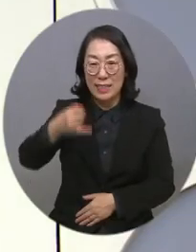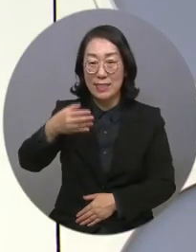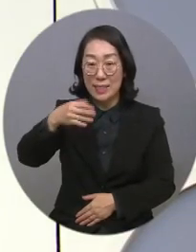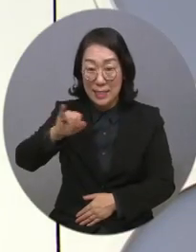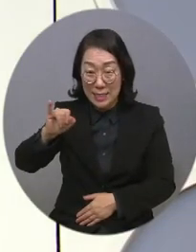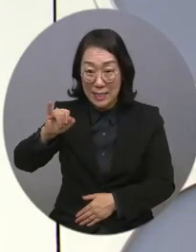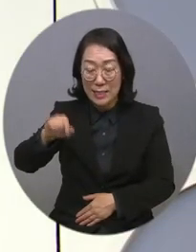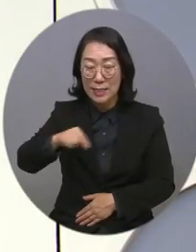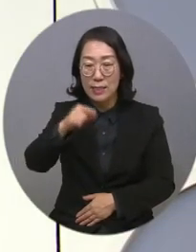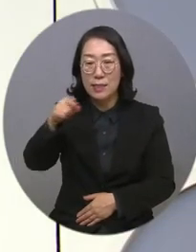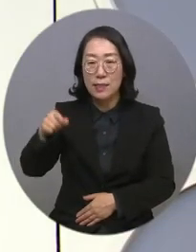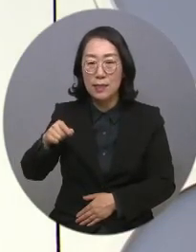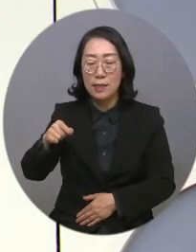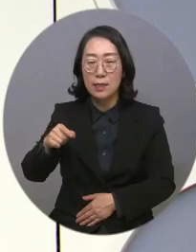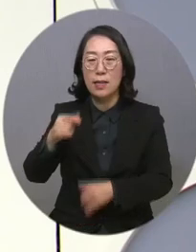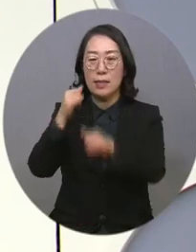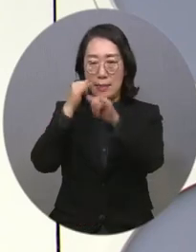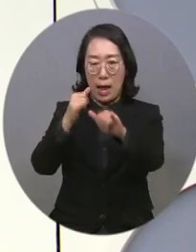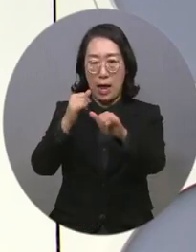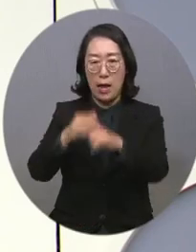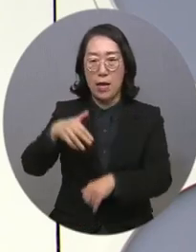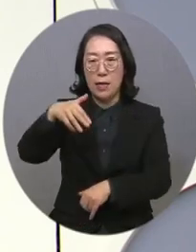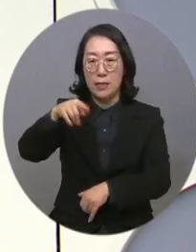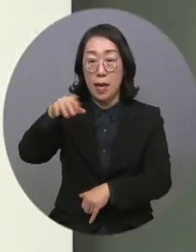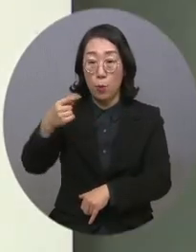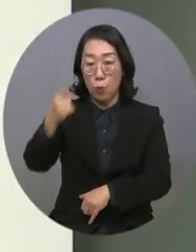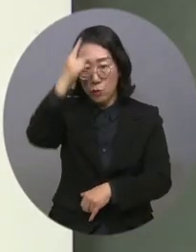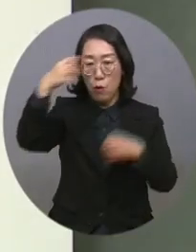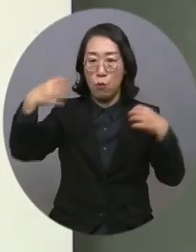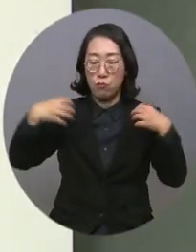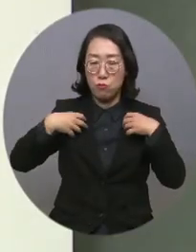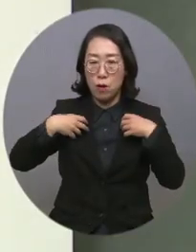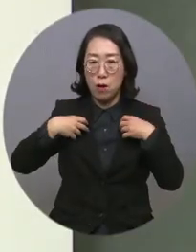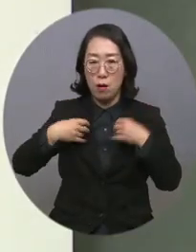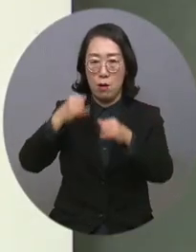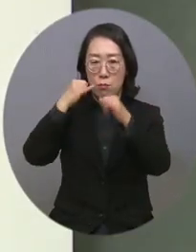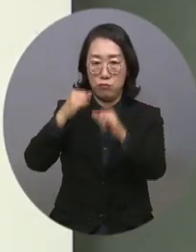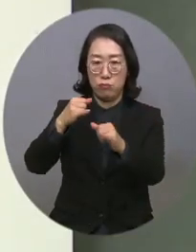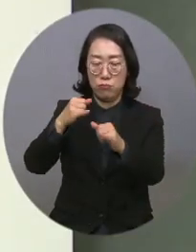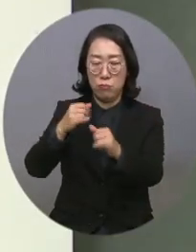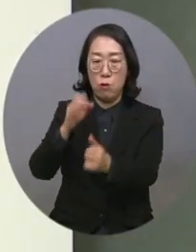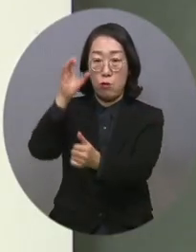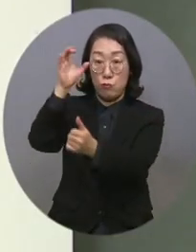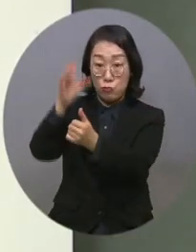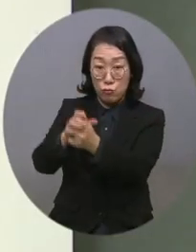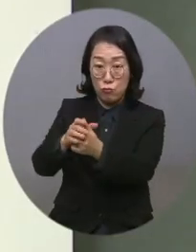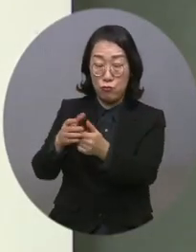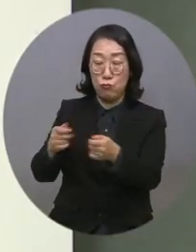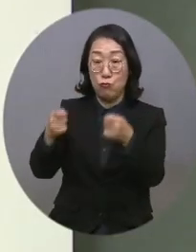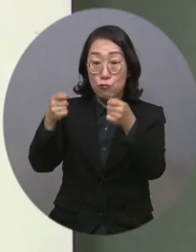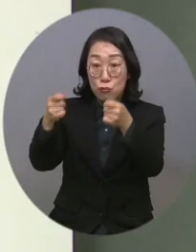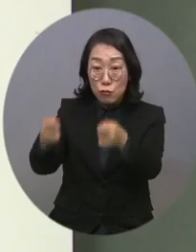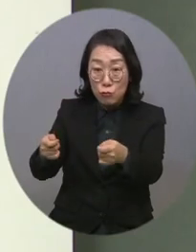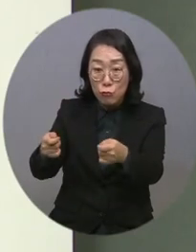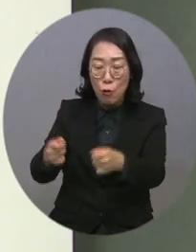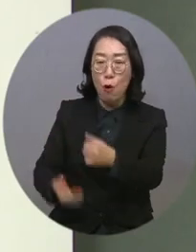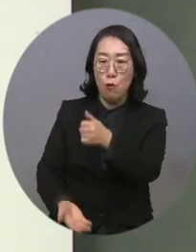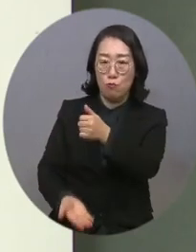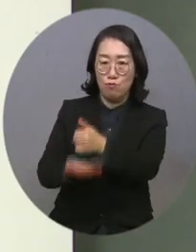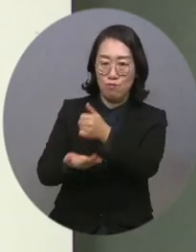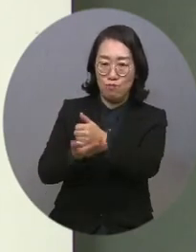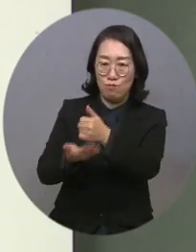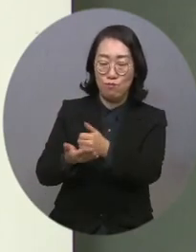소위 말하자면 체코 정부가 수요하는 번역문학의 주인공들에게 공로를 치하는